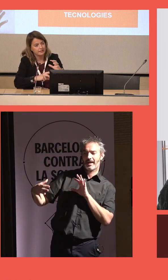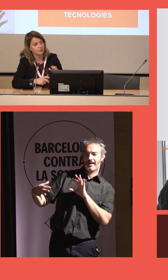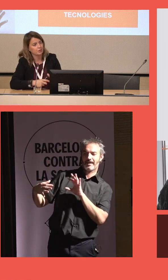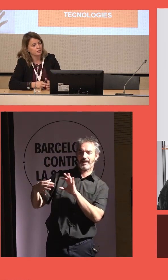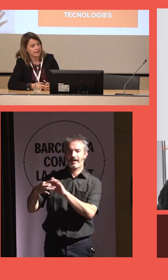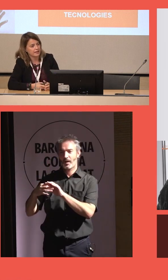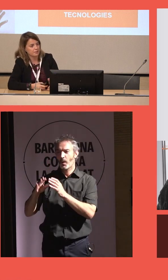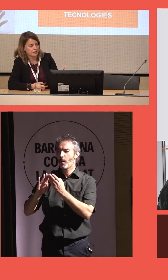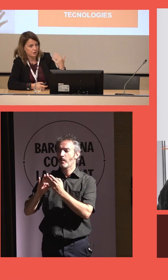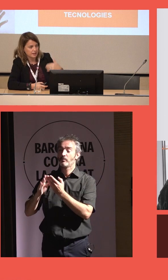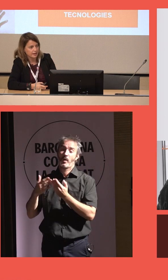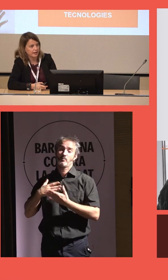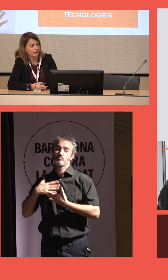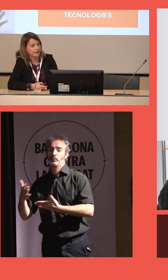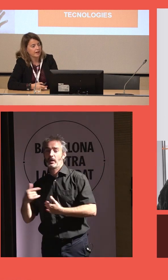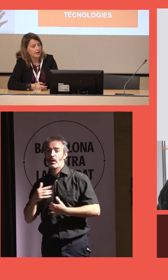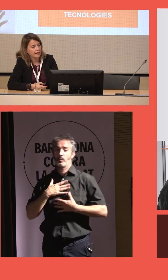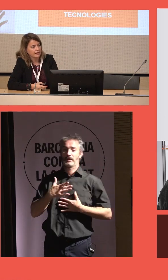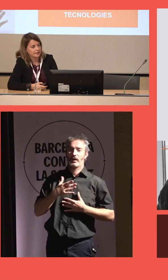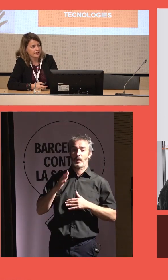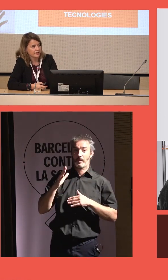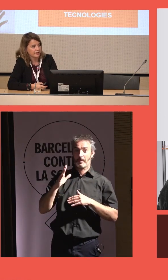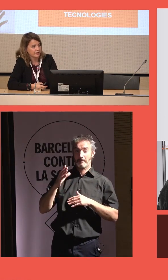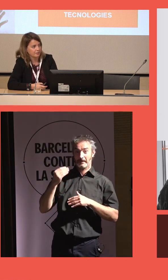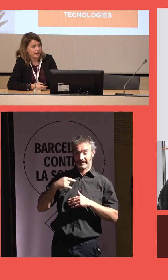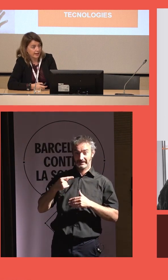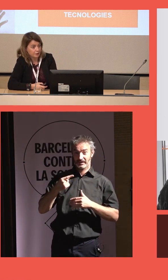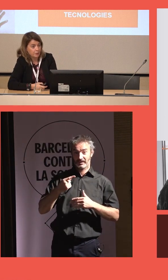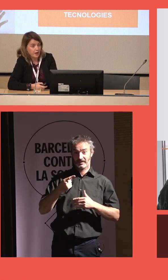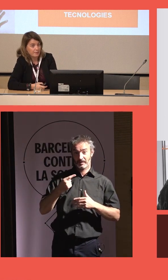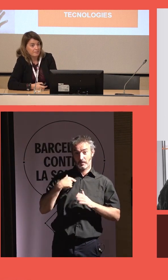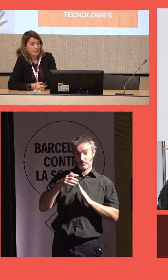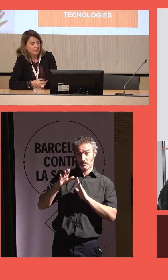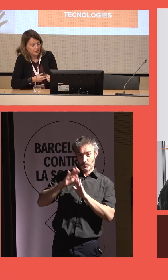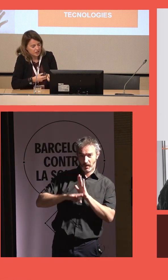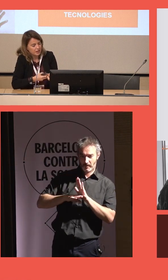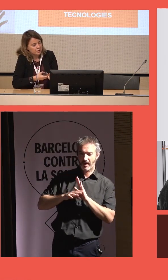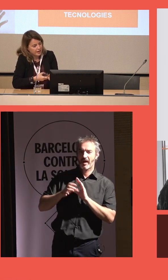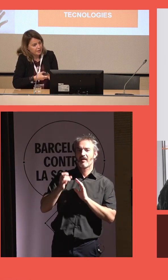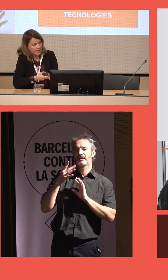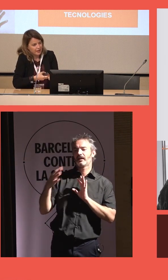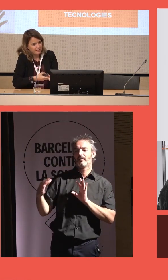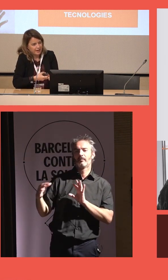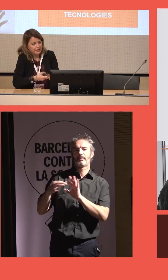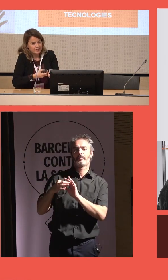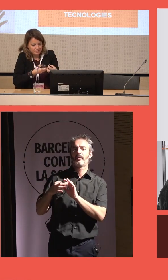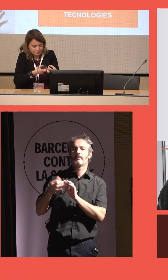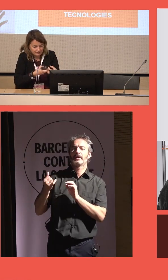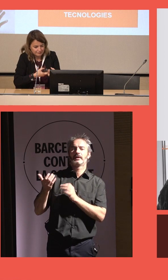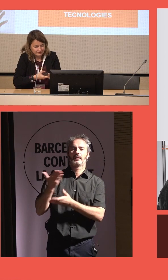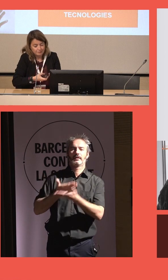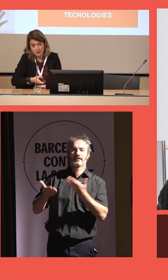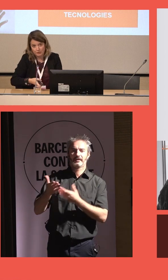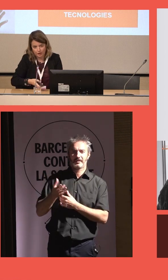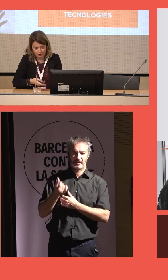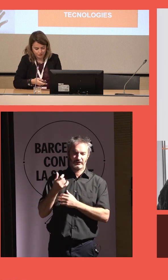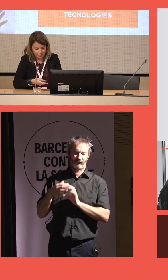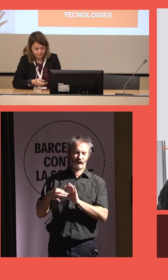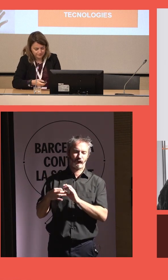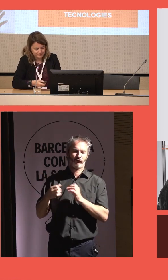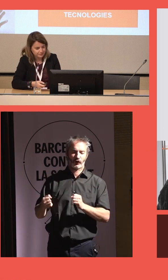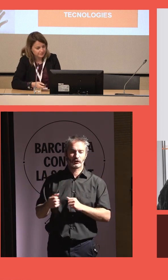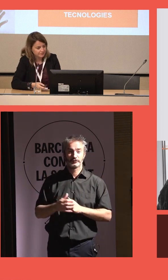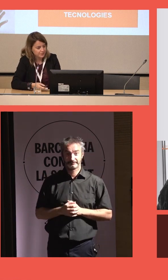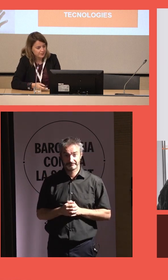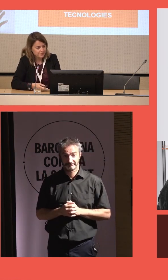lligam entre voluntaris i persones que reben aquest programa doncs sigui un lligam realment més fort